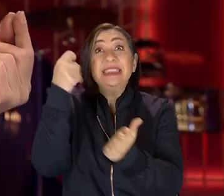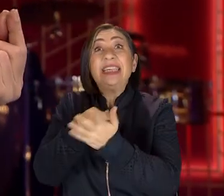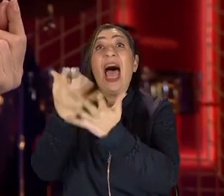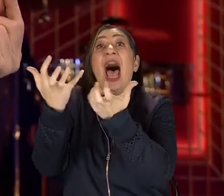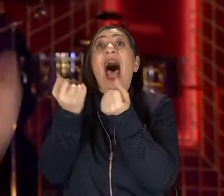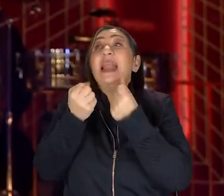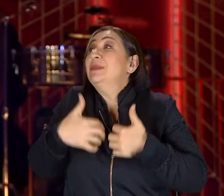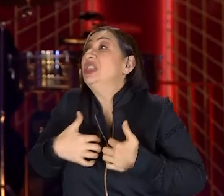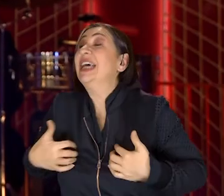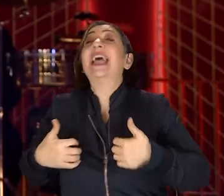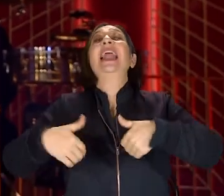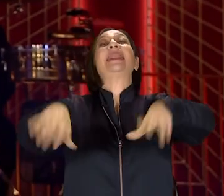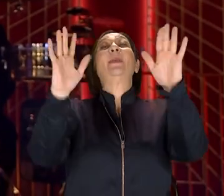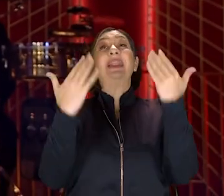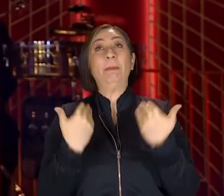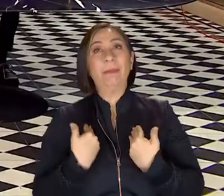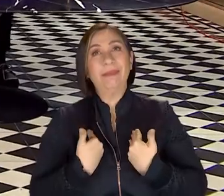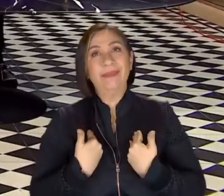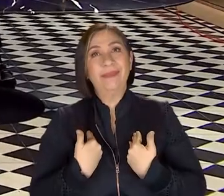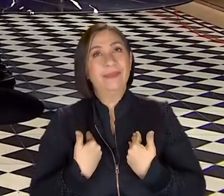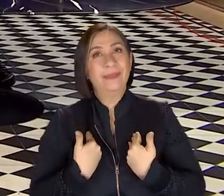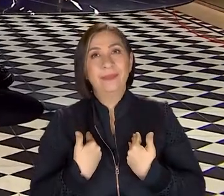alma cesaretini gösteremedim.